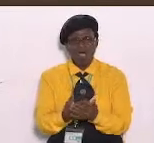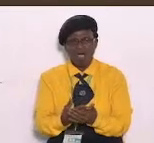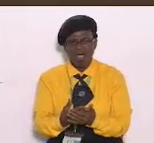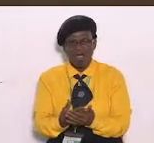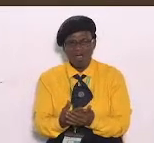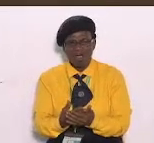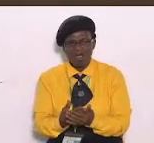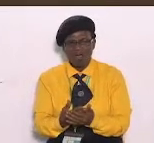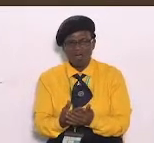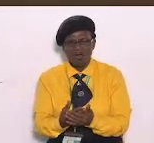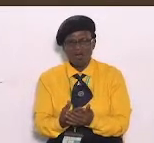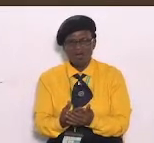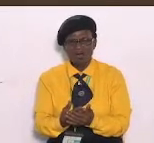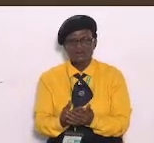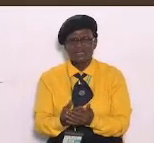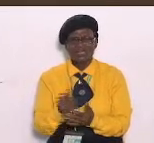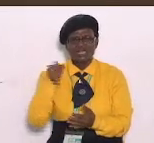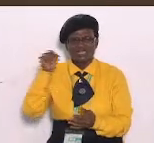du